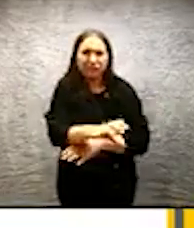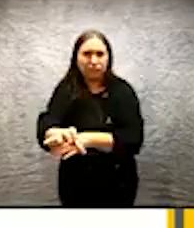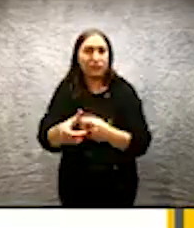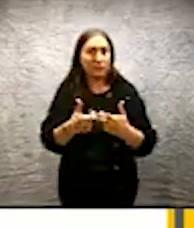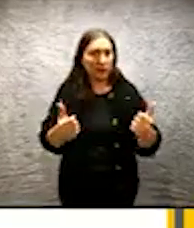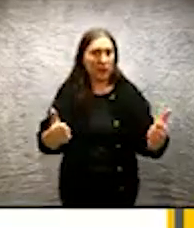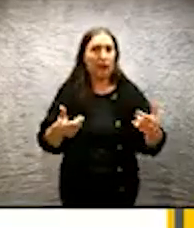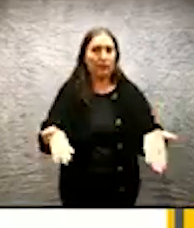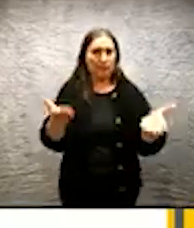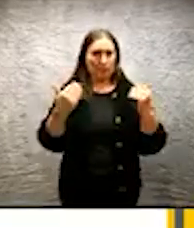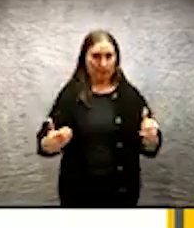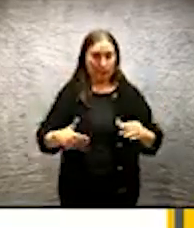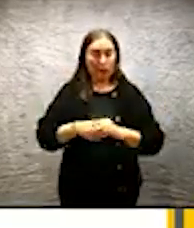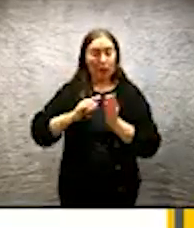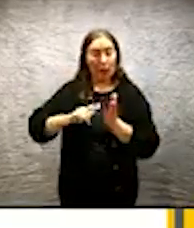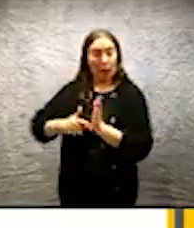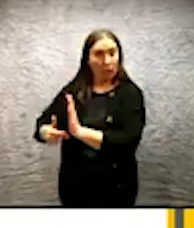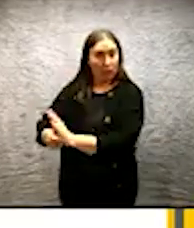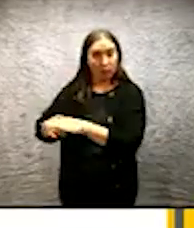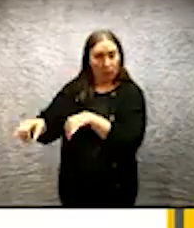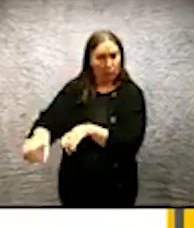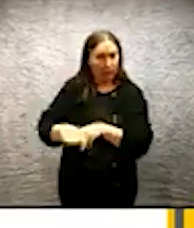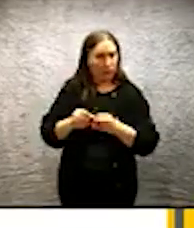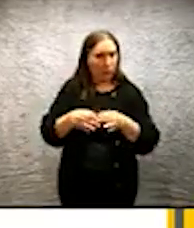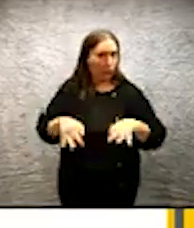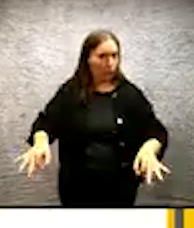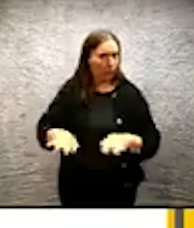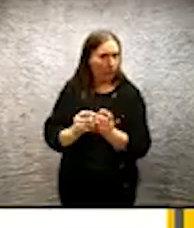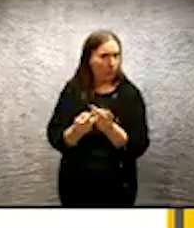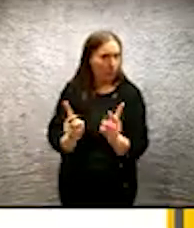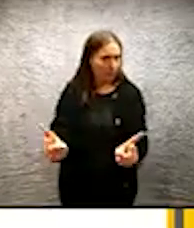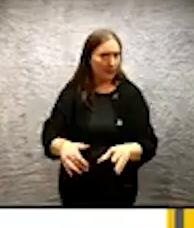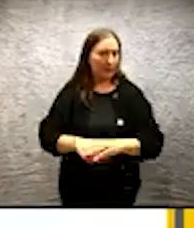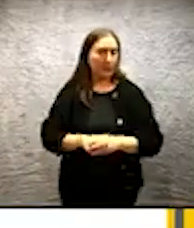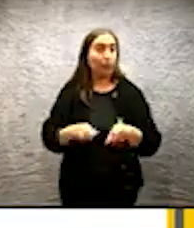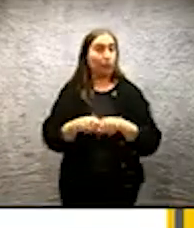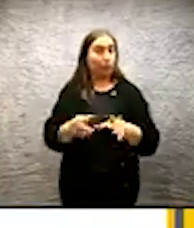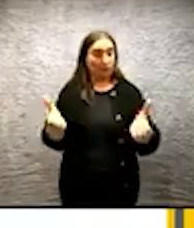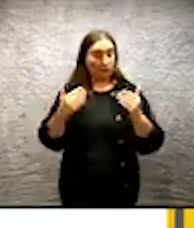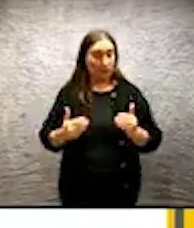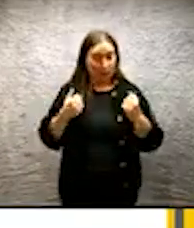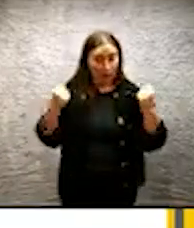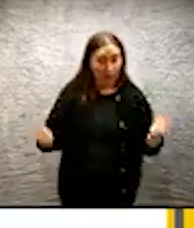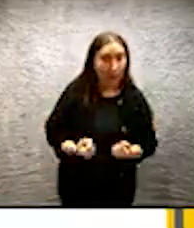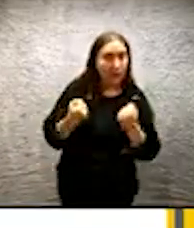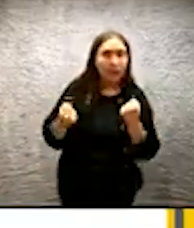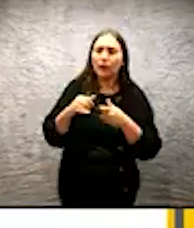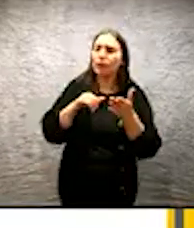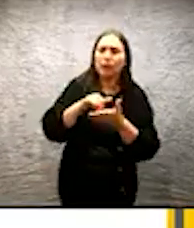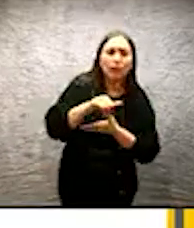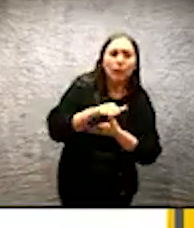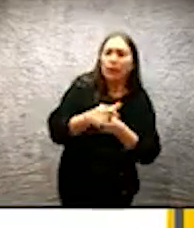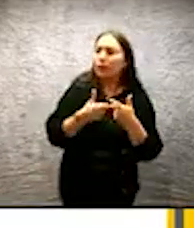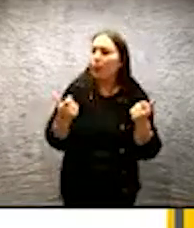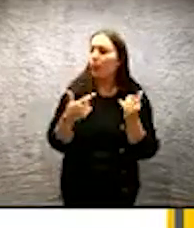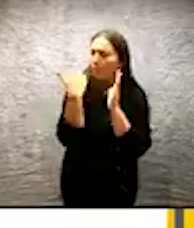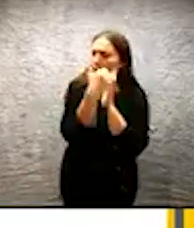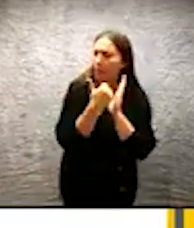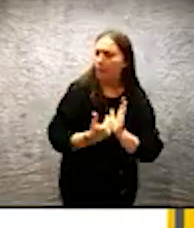l'attribution de conventions d'occupation du domaine public, le recensement des activités estivales aéronautiques